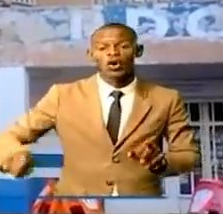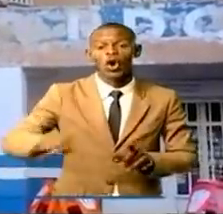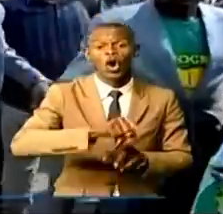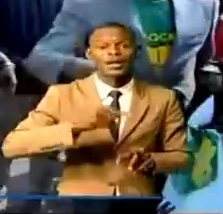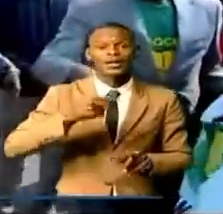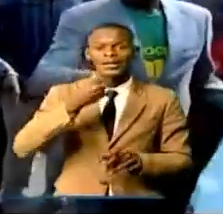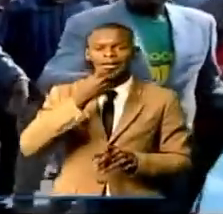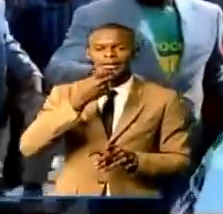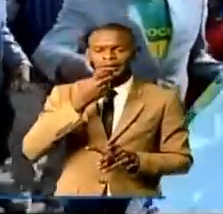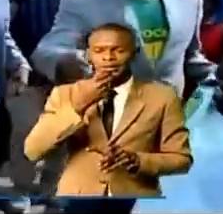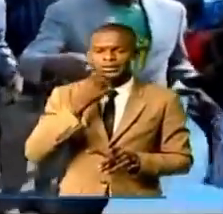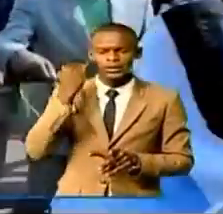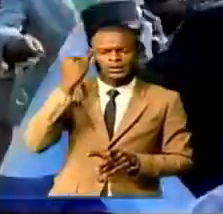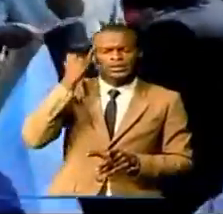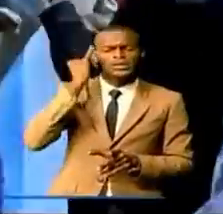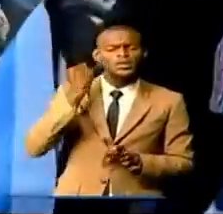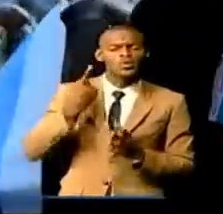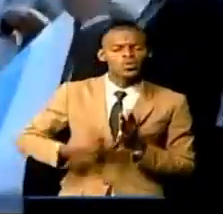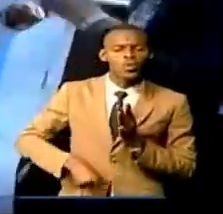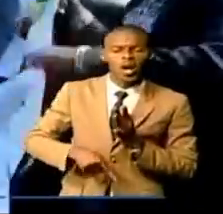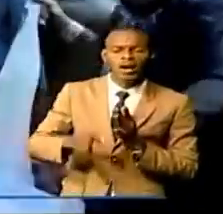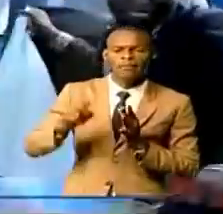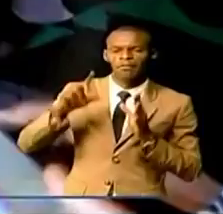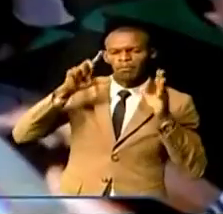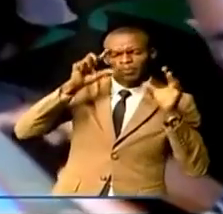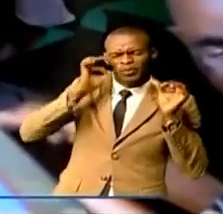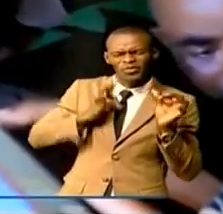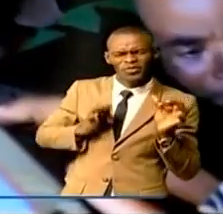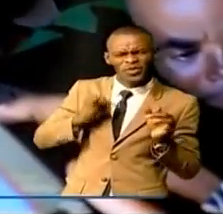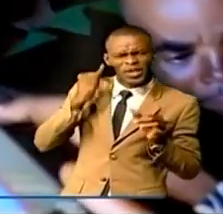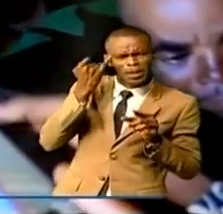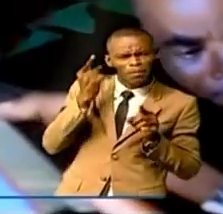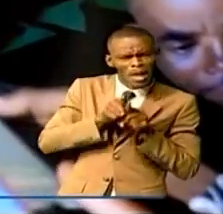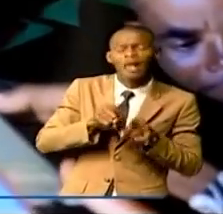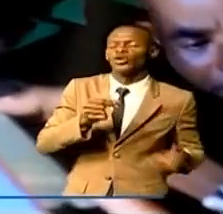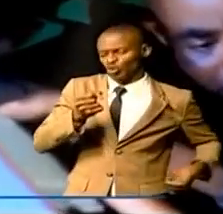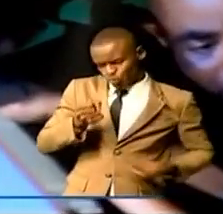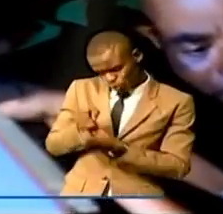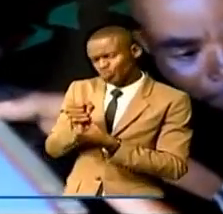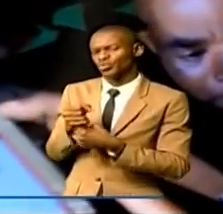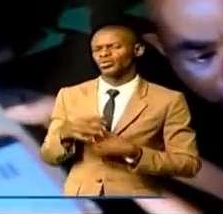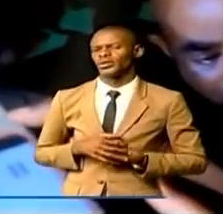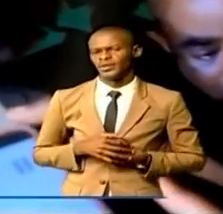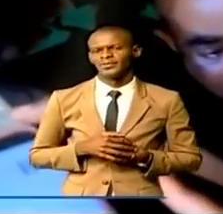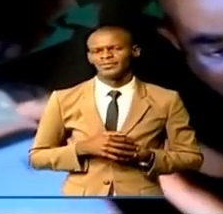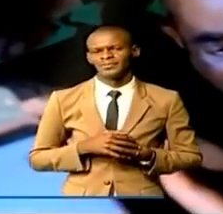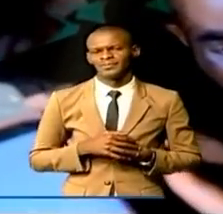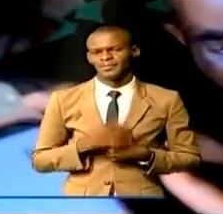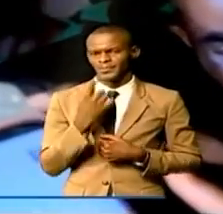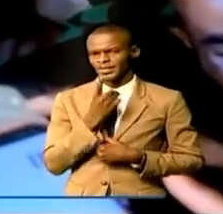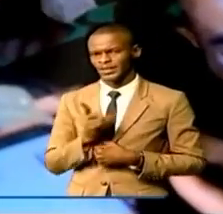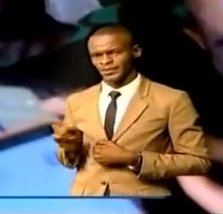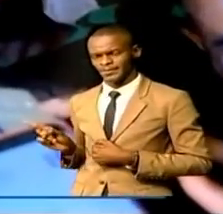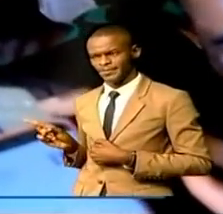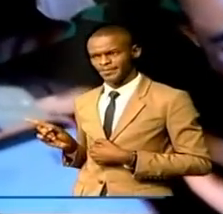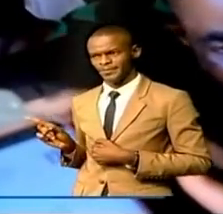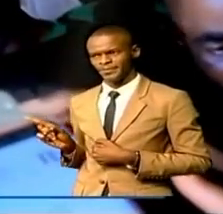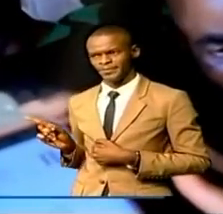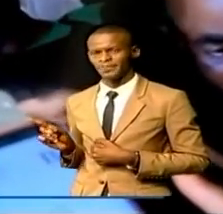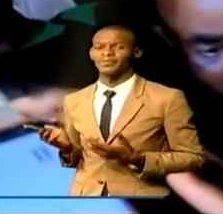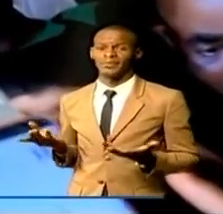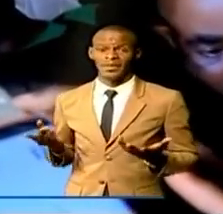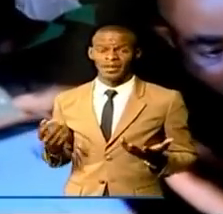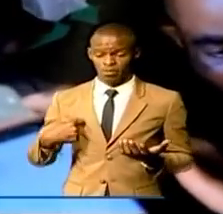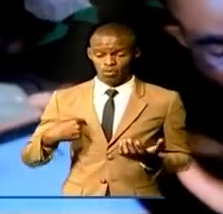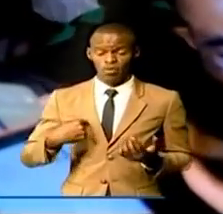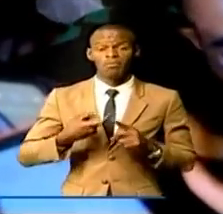chef de l'État, Félix-Antoine Tshisekedi Tshilombo. Je suis dans un parti politique appelé APOSEM,